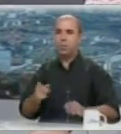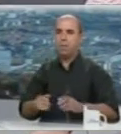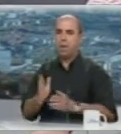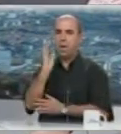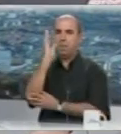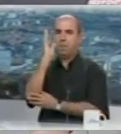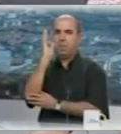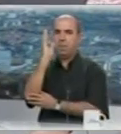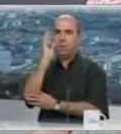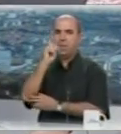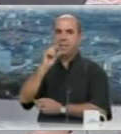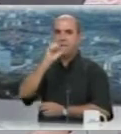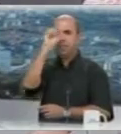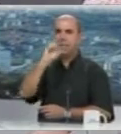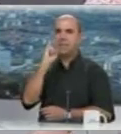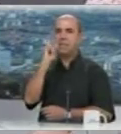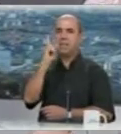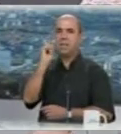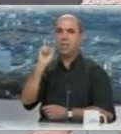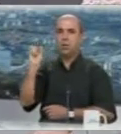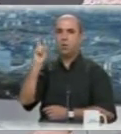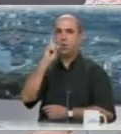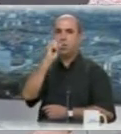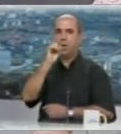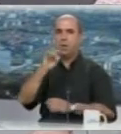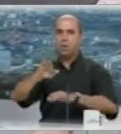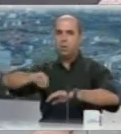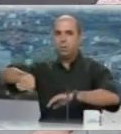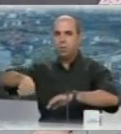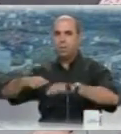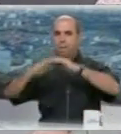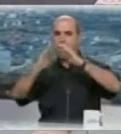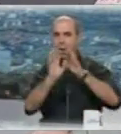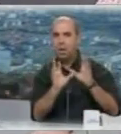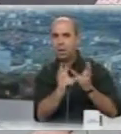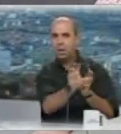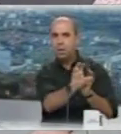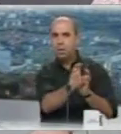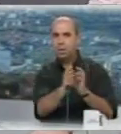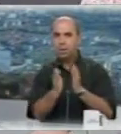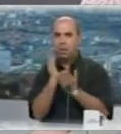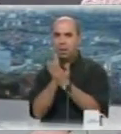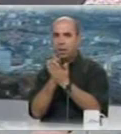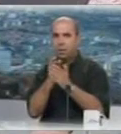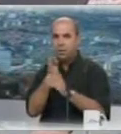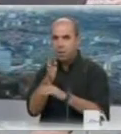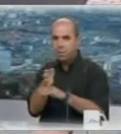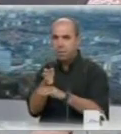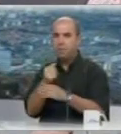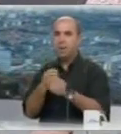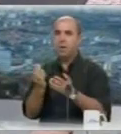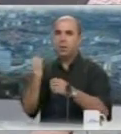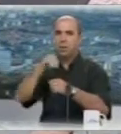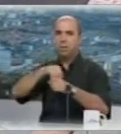حد الآن مقام سيدي الدوادي، وقدامه مغارة، تلك المغارة يقال أنه كان يعتكف فيها، ما هيش كبيرة، ومع